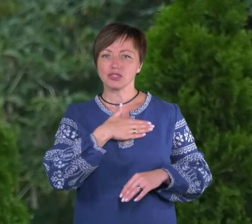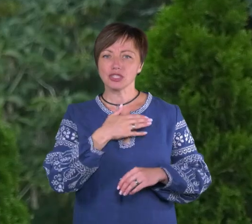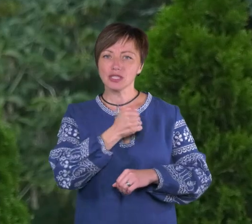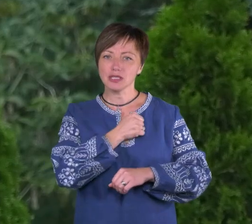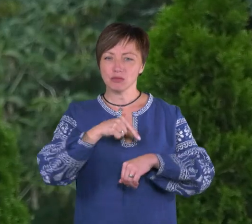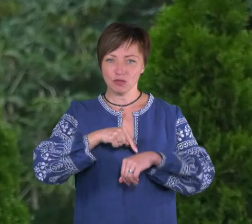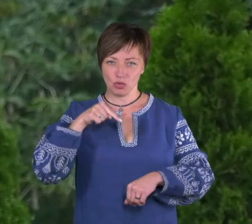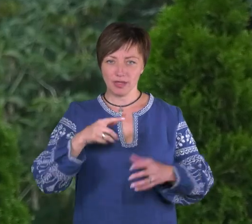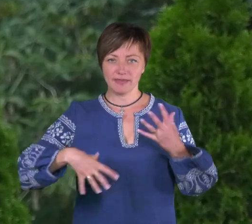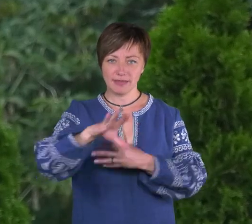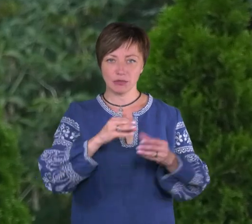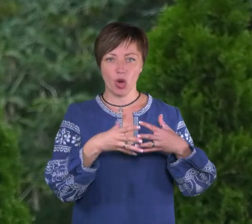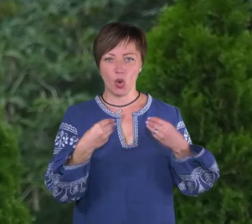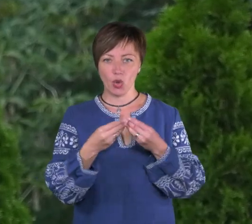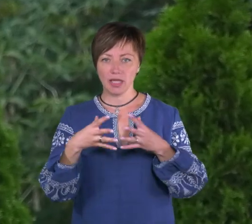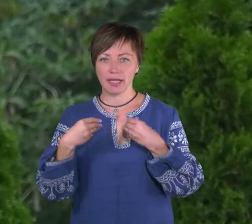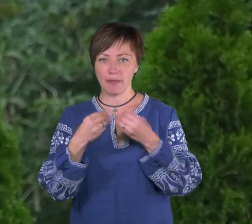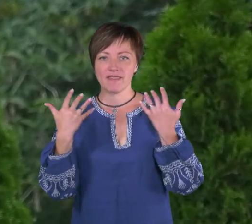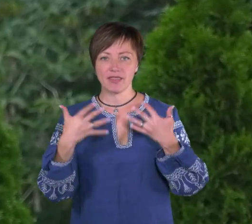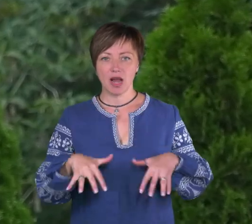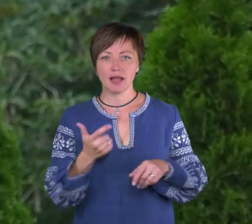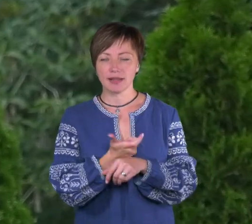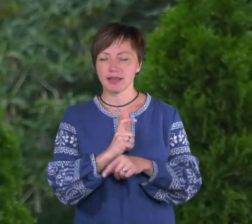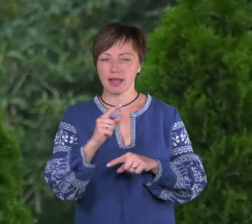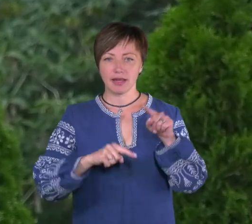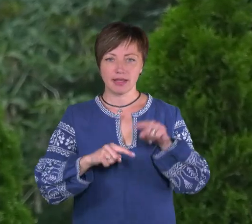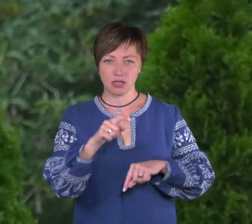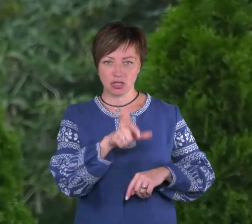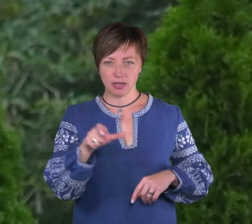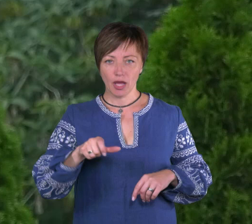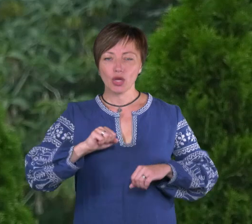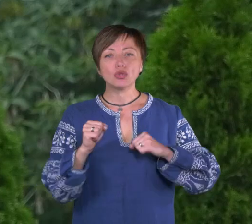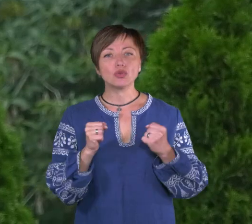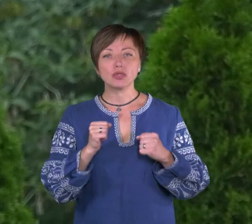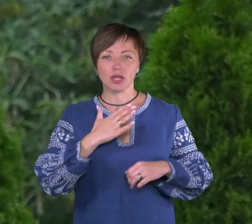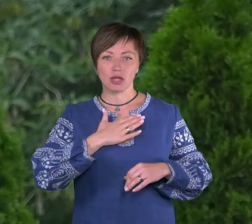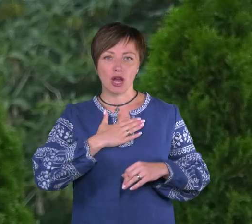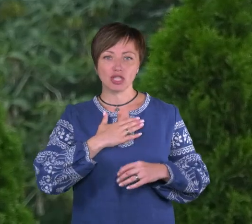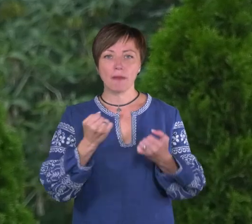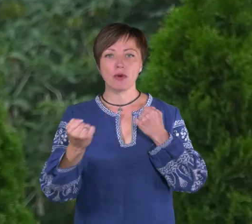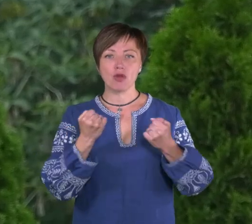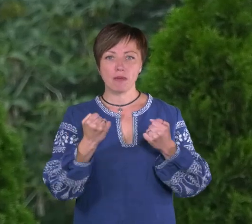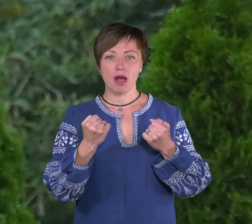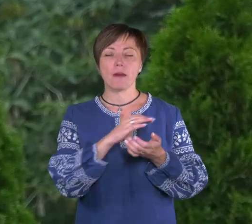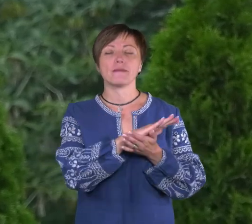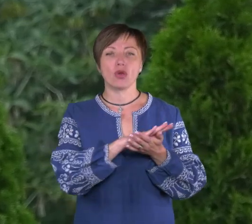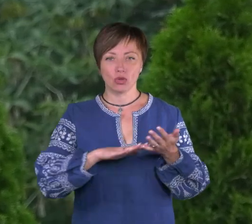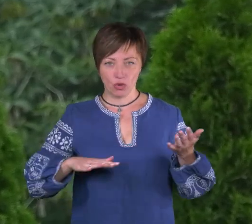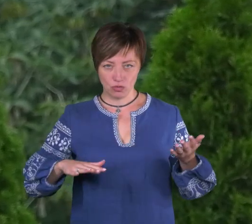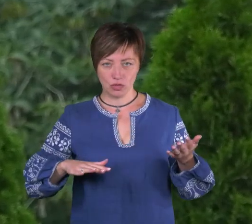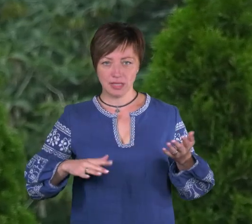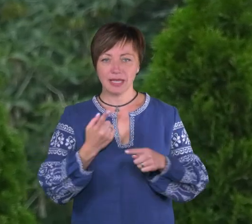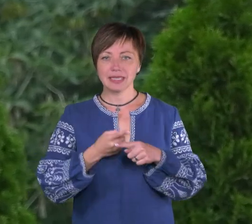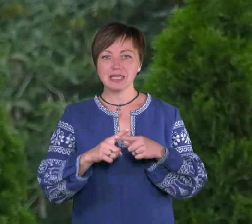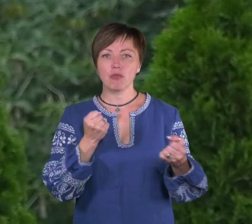співчуття усім родинам, які втратили найрідніших. Друзі, наша боротьба продовжується.